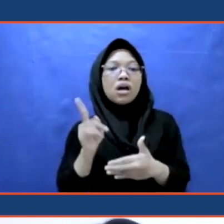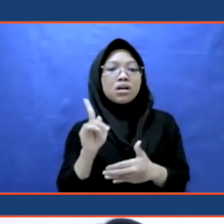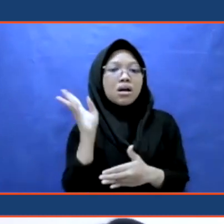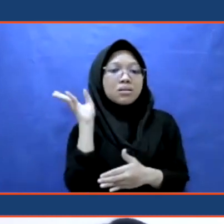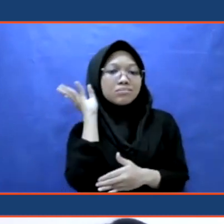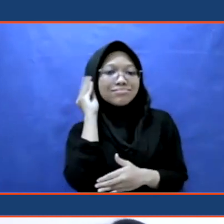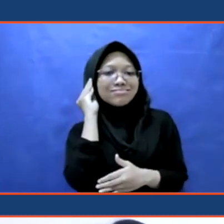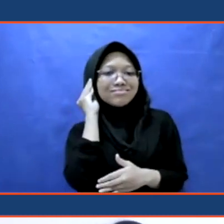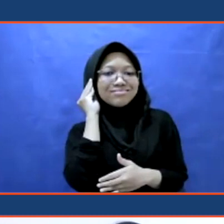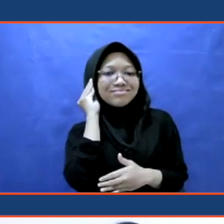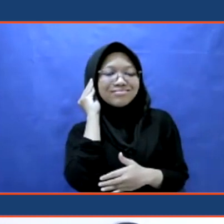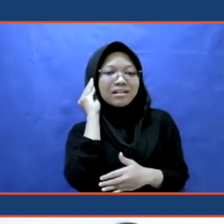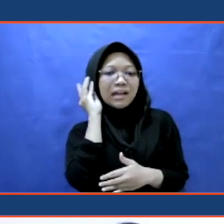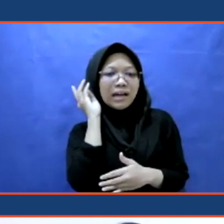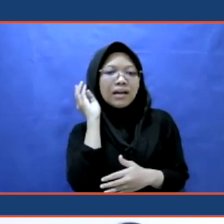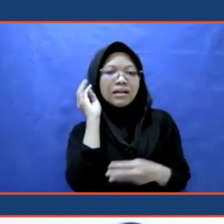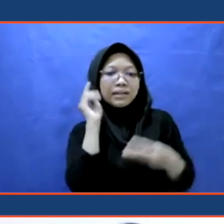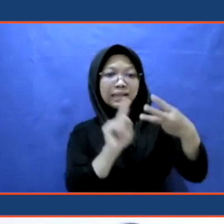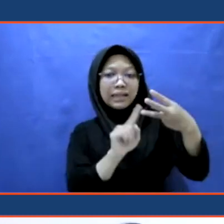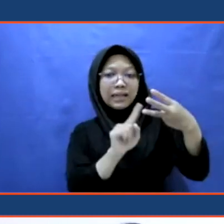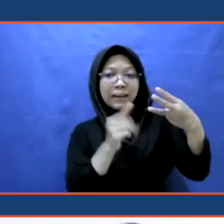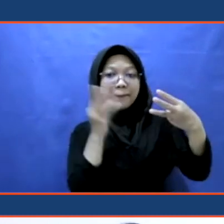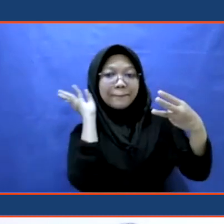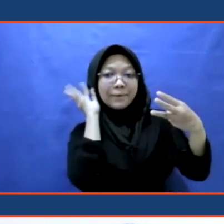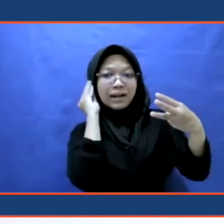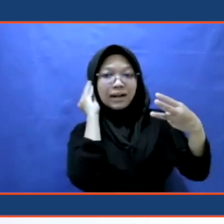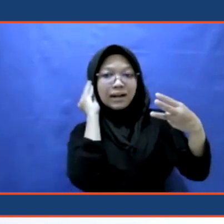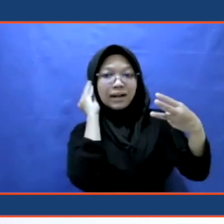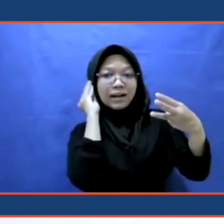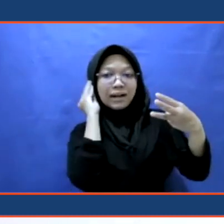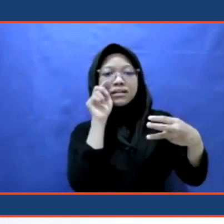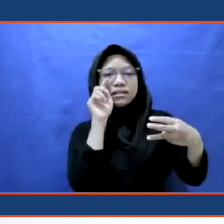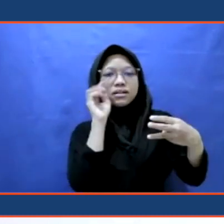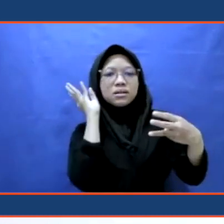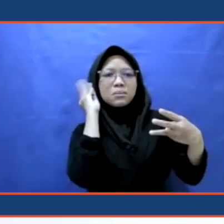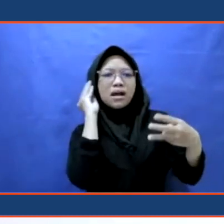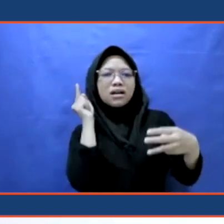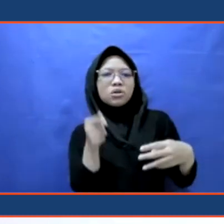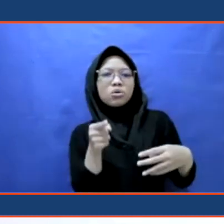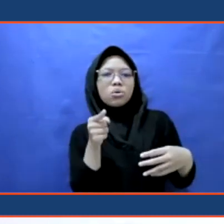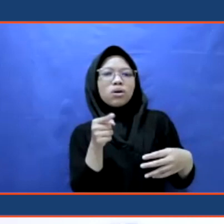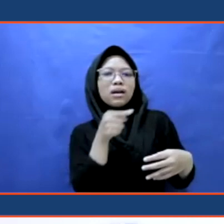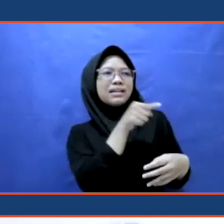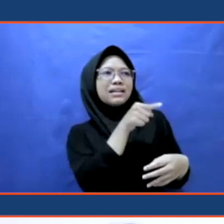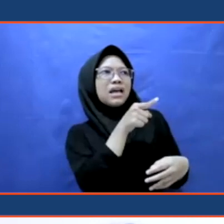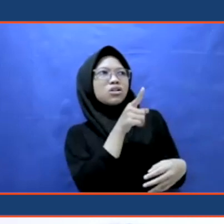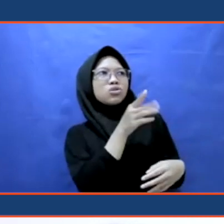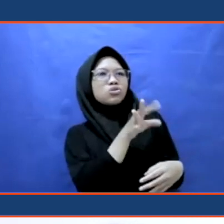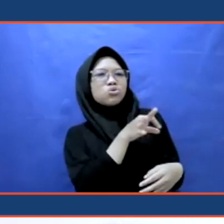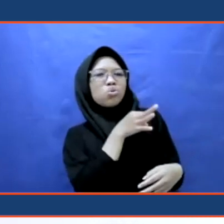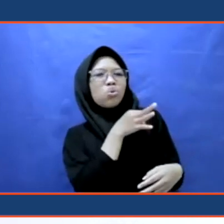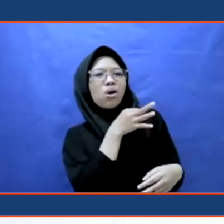sangat kami menggambarkan disini contohnya Sounds like a battle grounds free for Freedom and